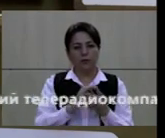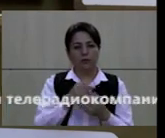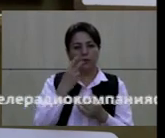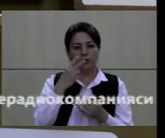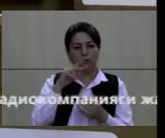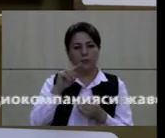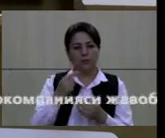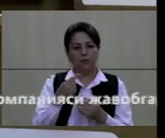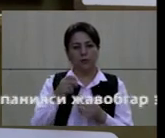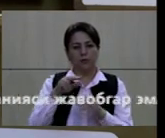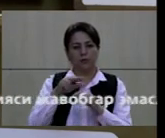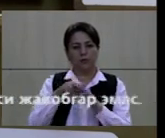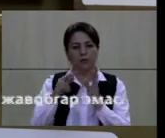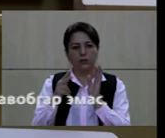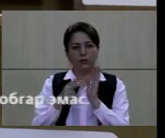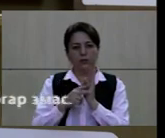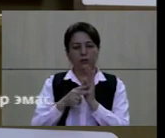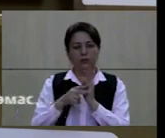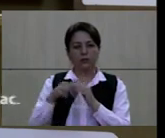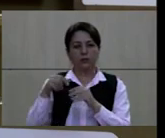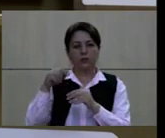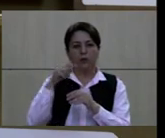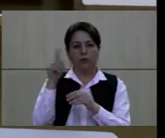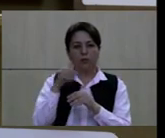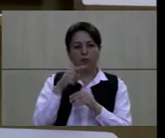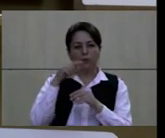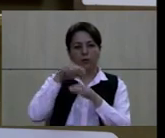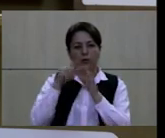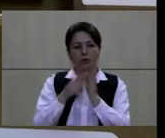2 butun 18 dan 17 ga teng ekan.